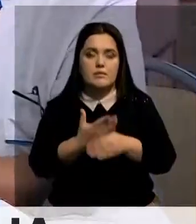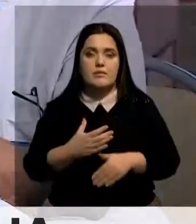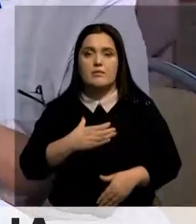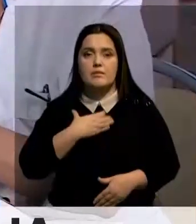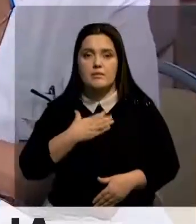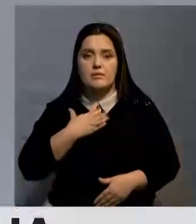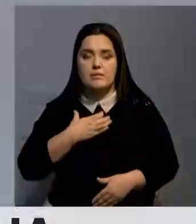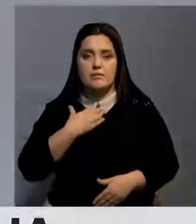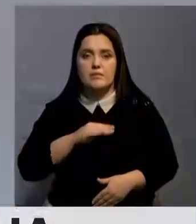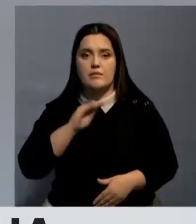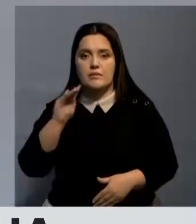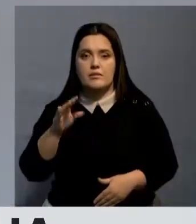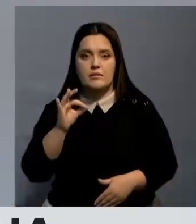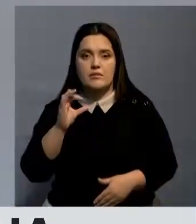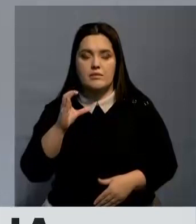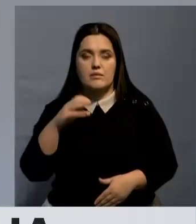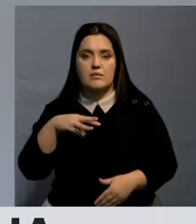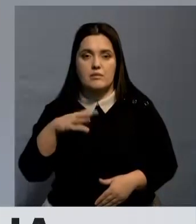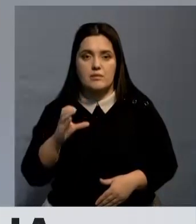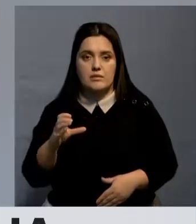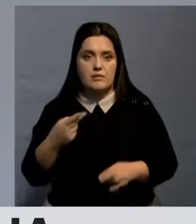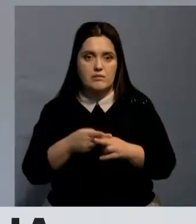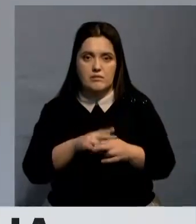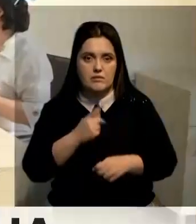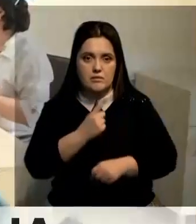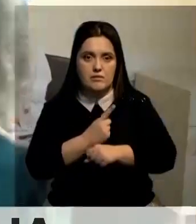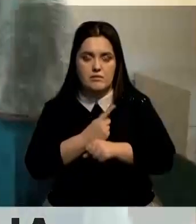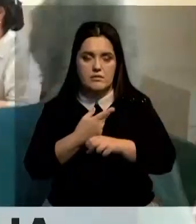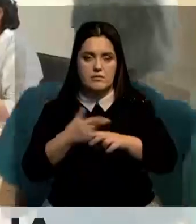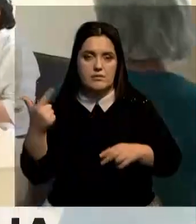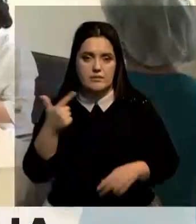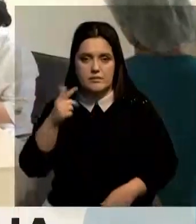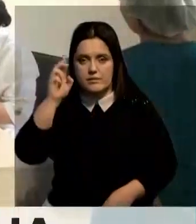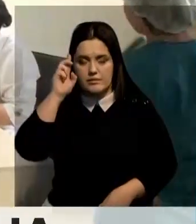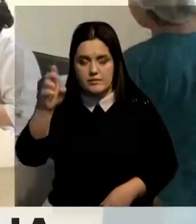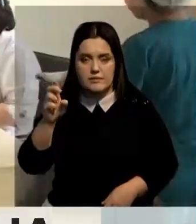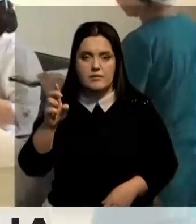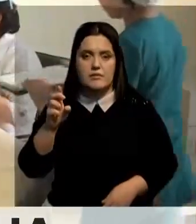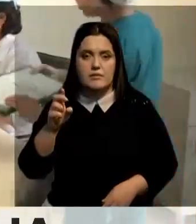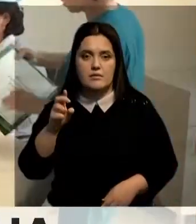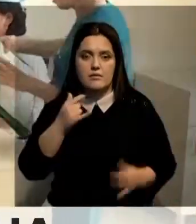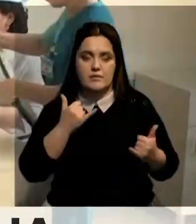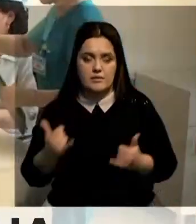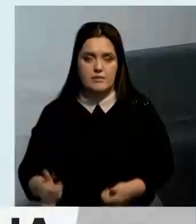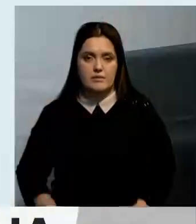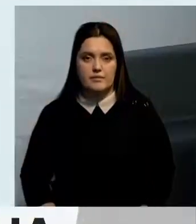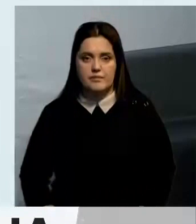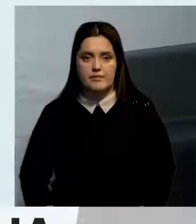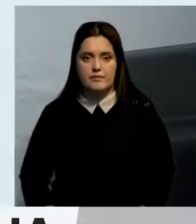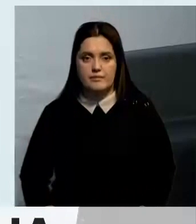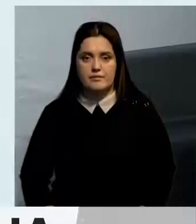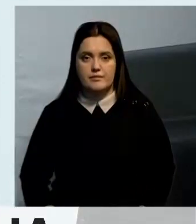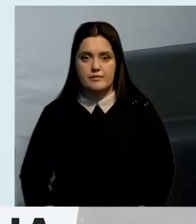застрахованных перенесли в пакет ОСМС. А это противоречит принципам гарантии государства о доступе к медуслугам.